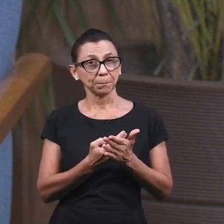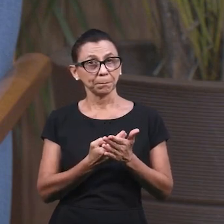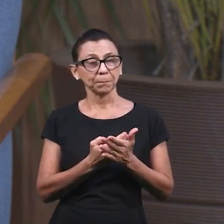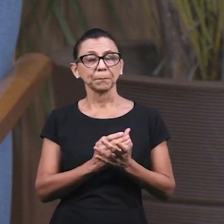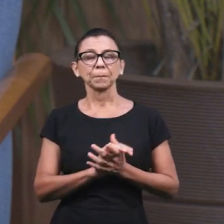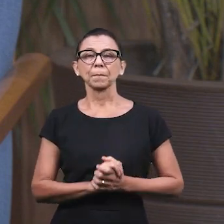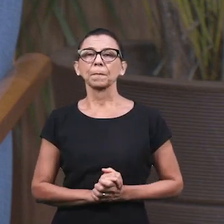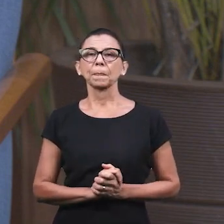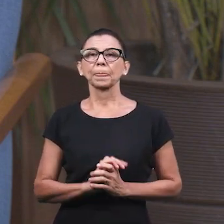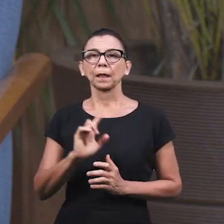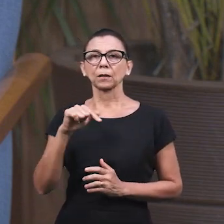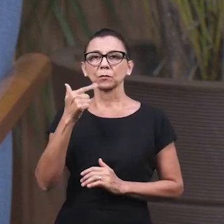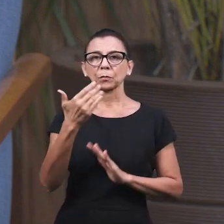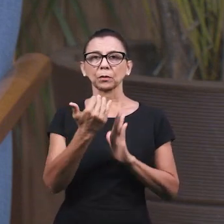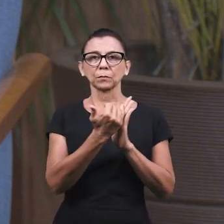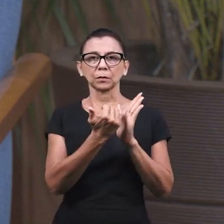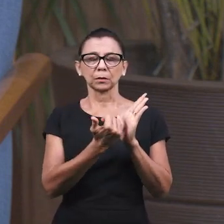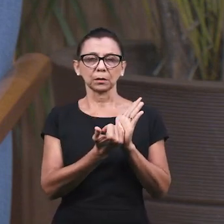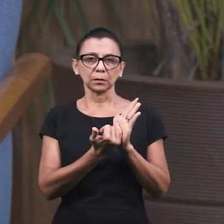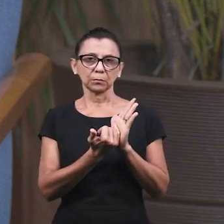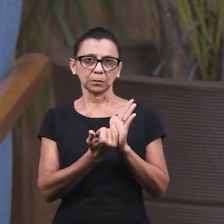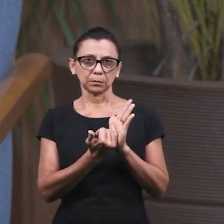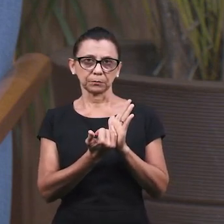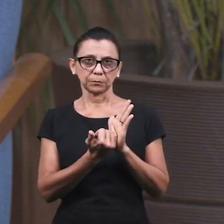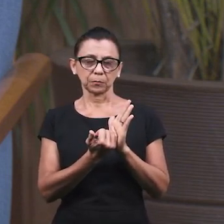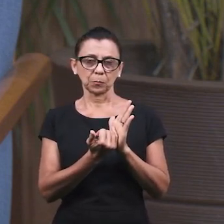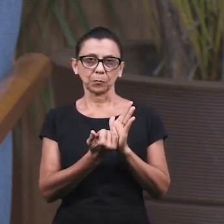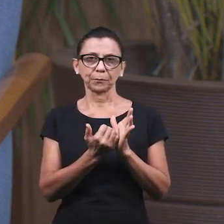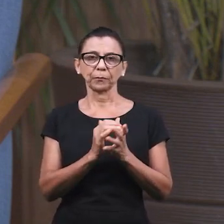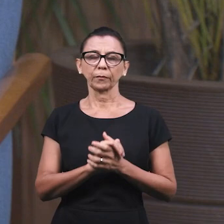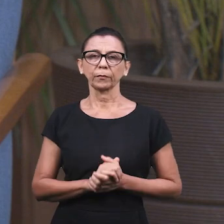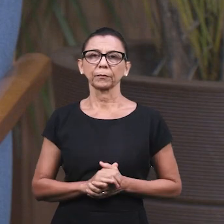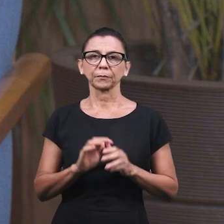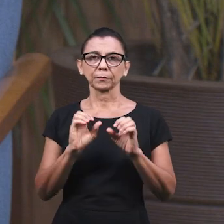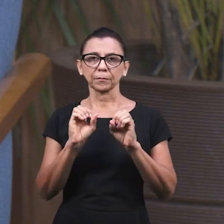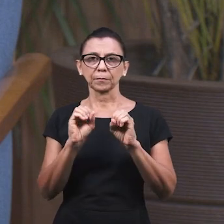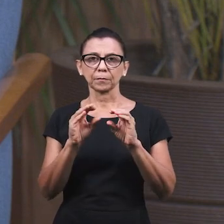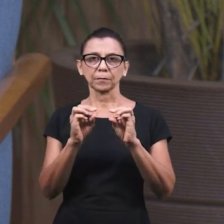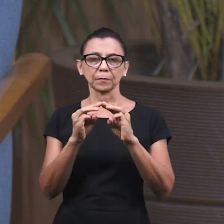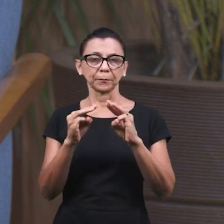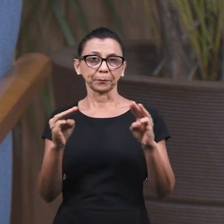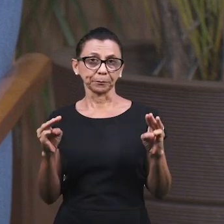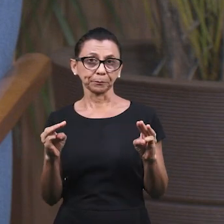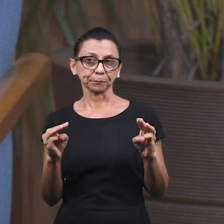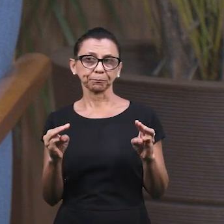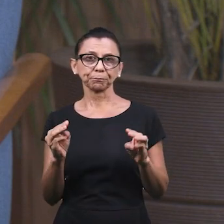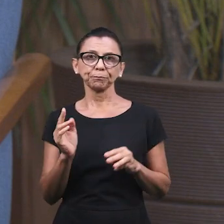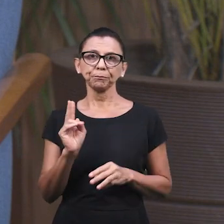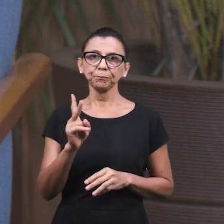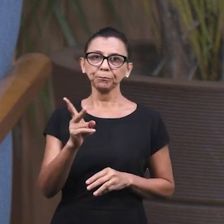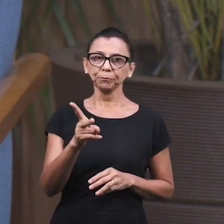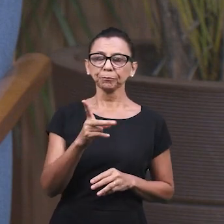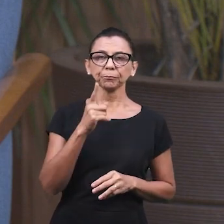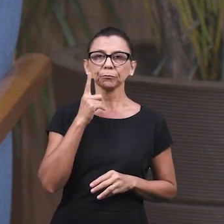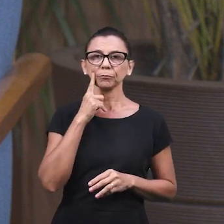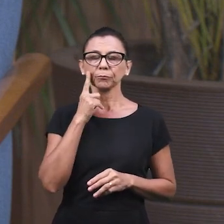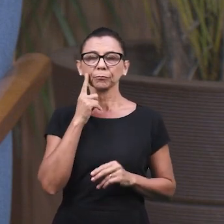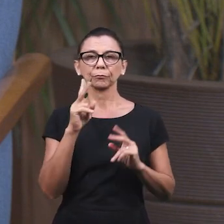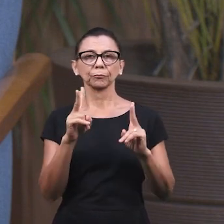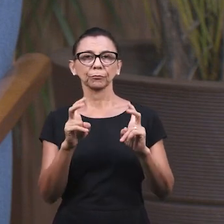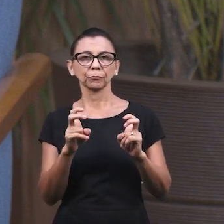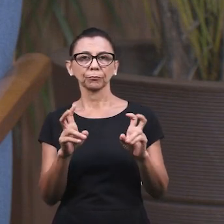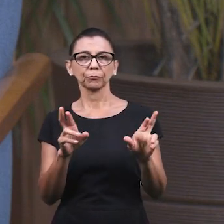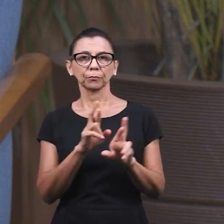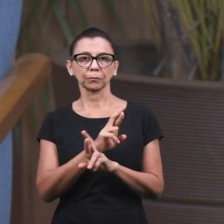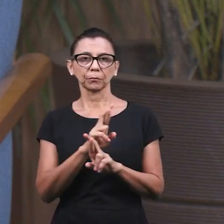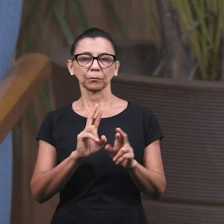cette thématique. Dans les prochaines éditions de la programmation en annonçant l'Évangile éternel, dans le volet de Son Manaïm, nous allons